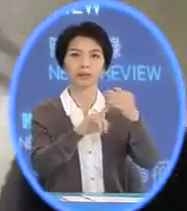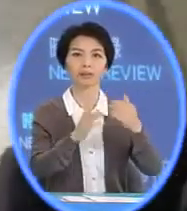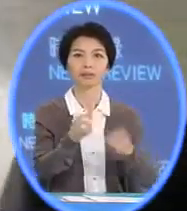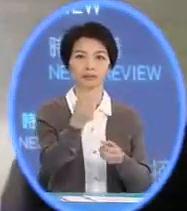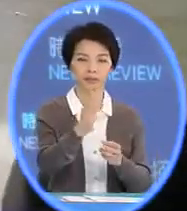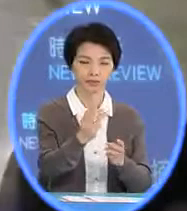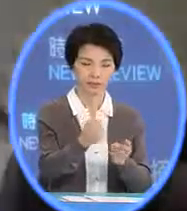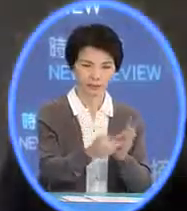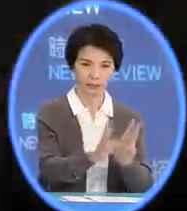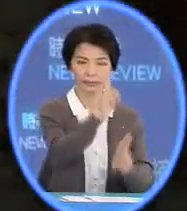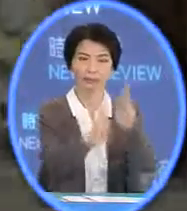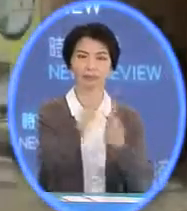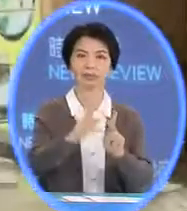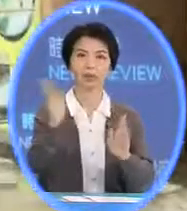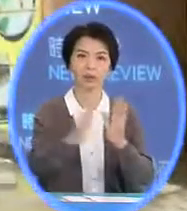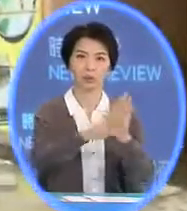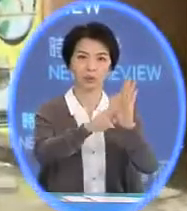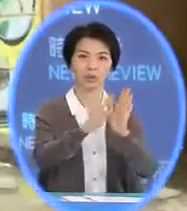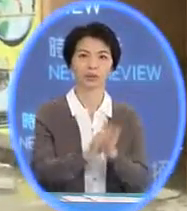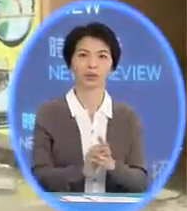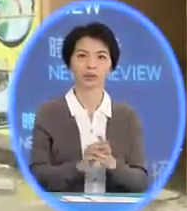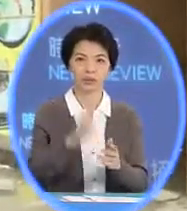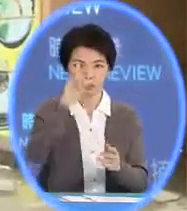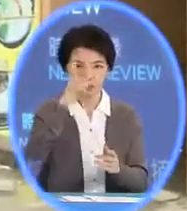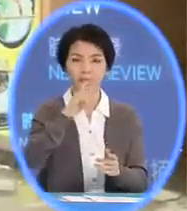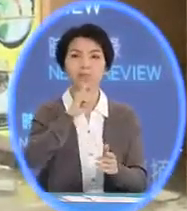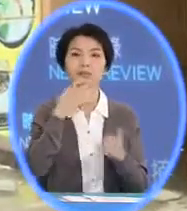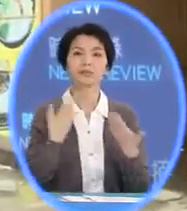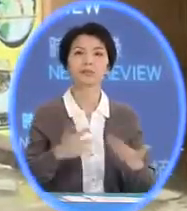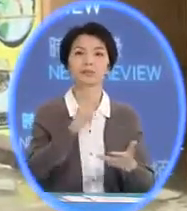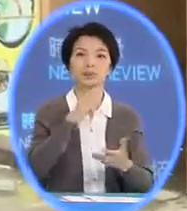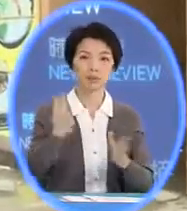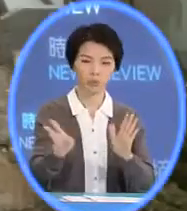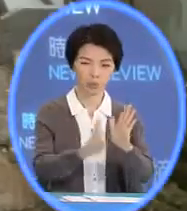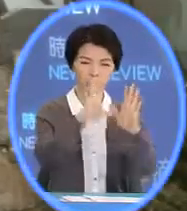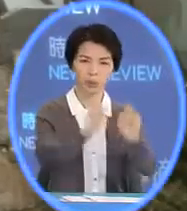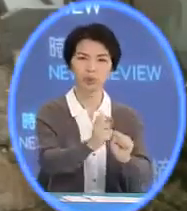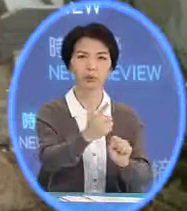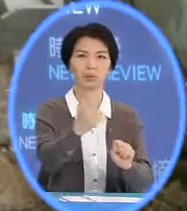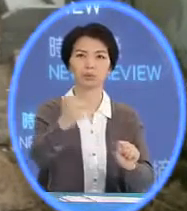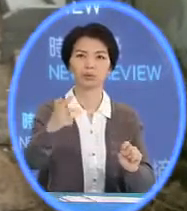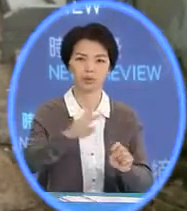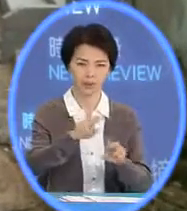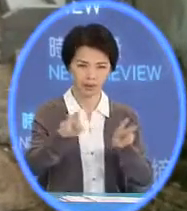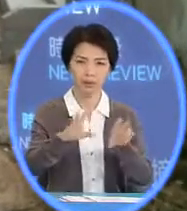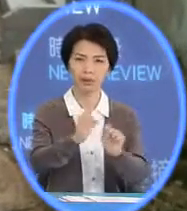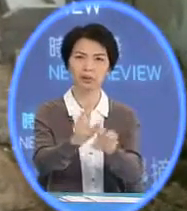是其中一个重灾区。一日过后，风暴的痕迹随处可见。